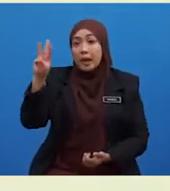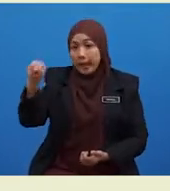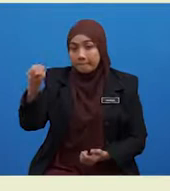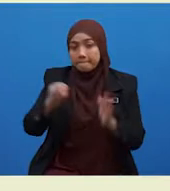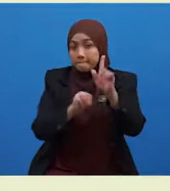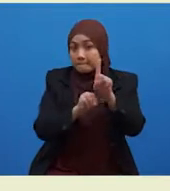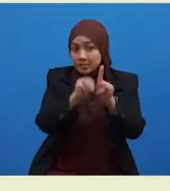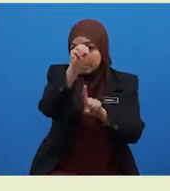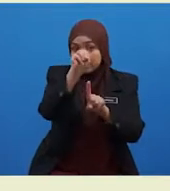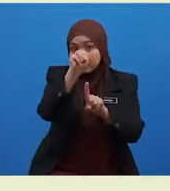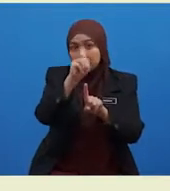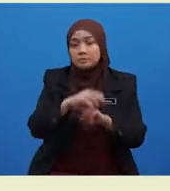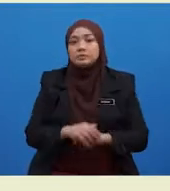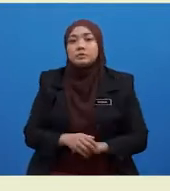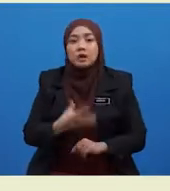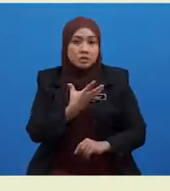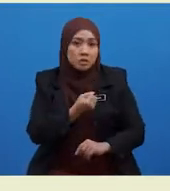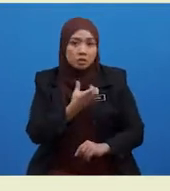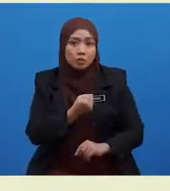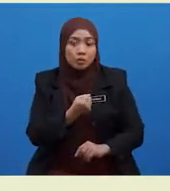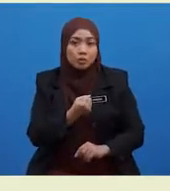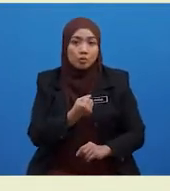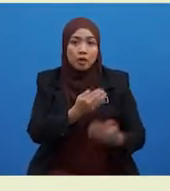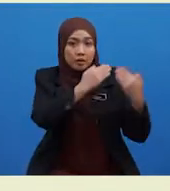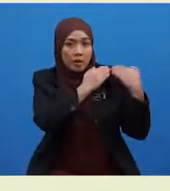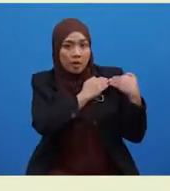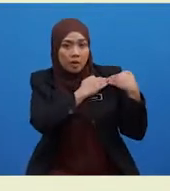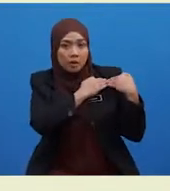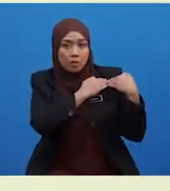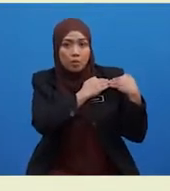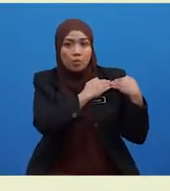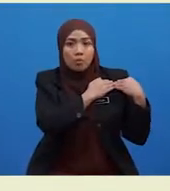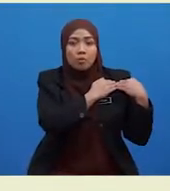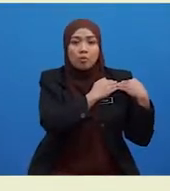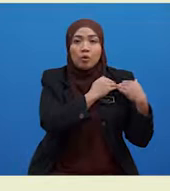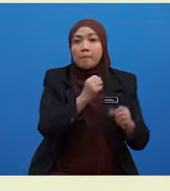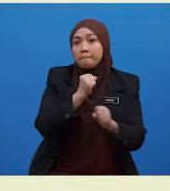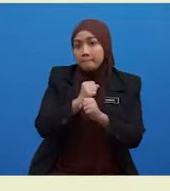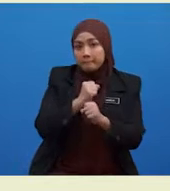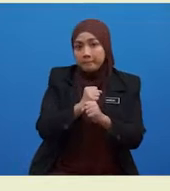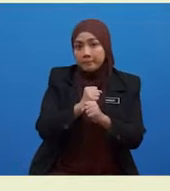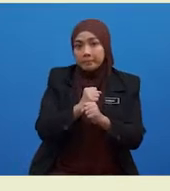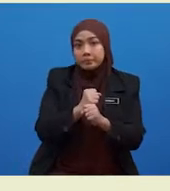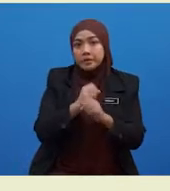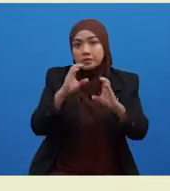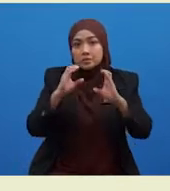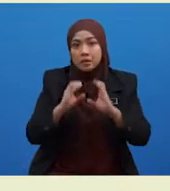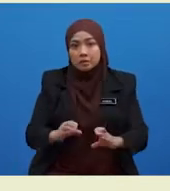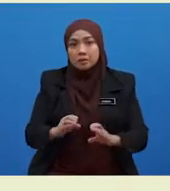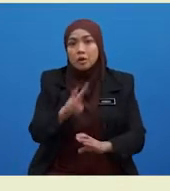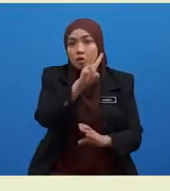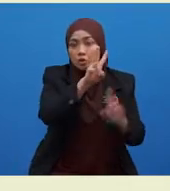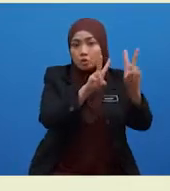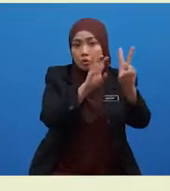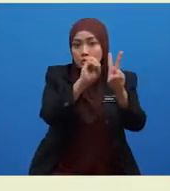maksimum jantung dapat menanggung beban kerja. Cara penginaannya sangat mudah iaitu 220